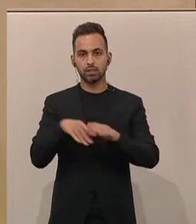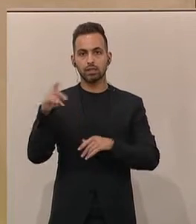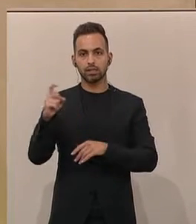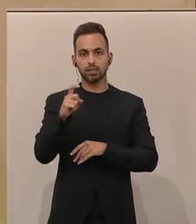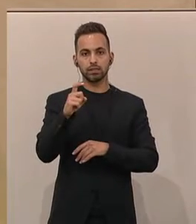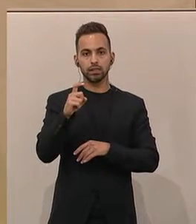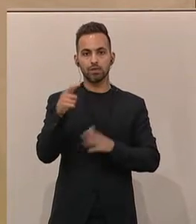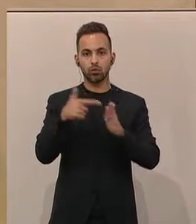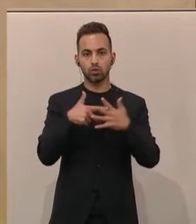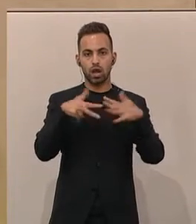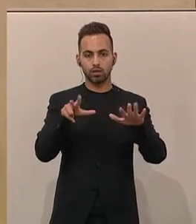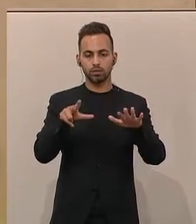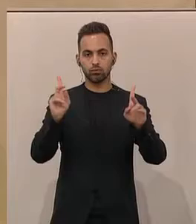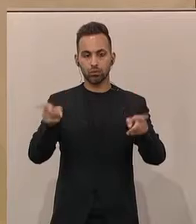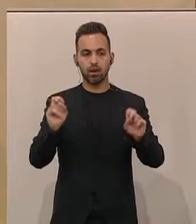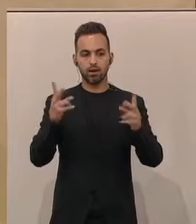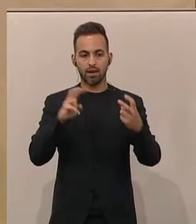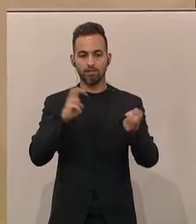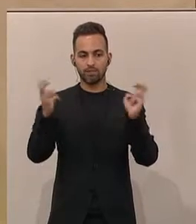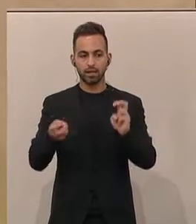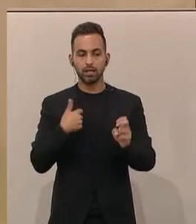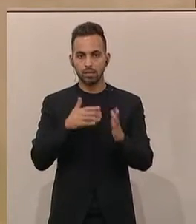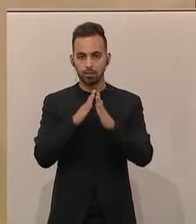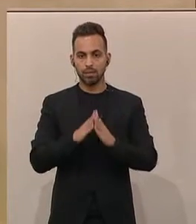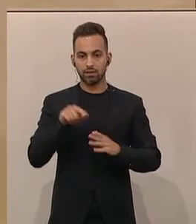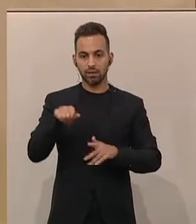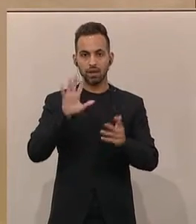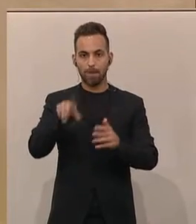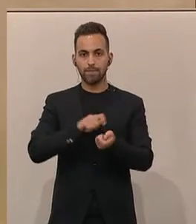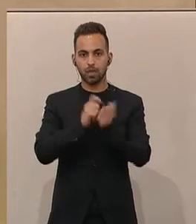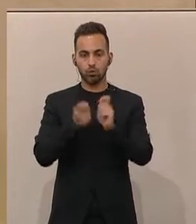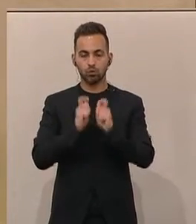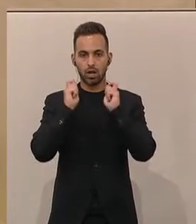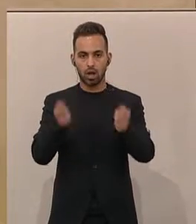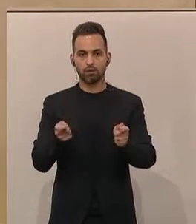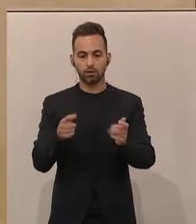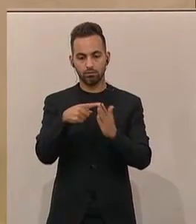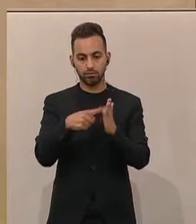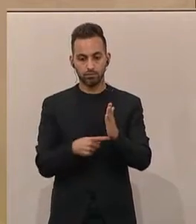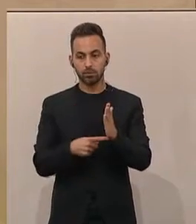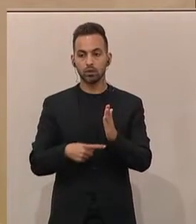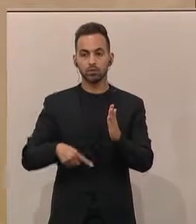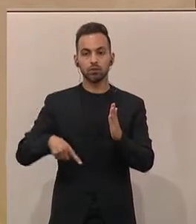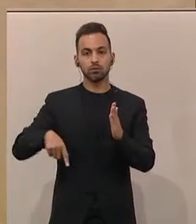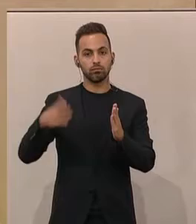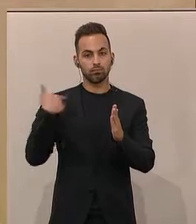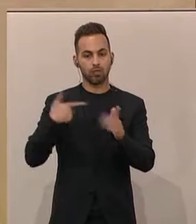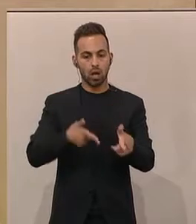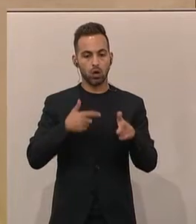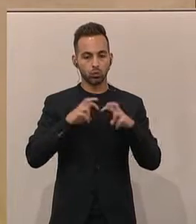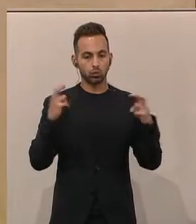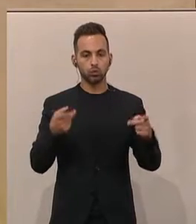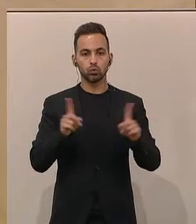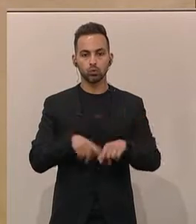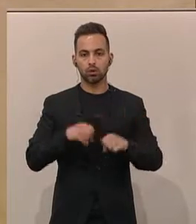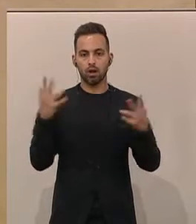XX 2018 in Kraft. Ich bitte Sie also, diesen Abänderungsantrag, den Abänderungsantrag aus dem Ausschuss und